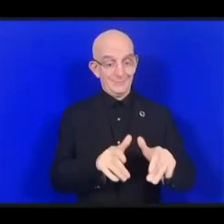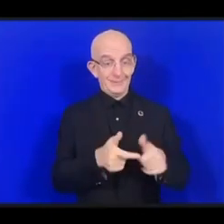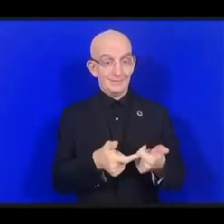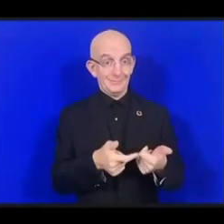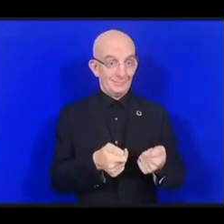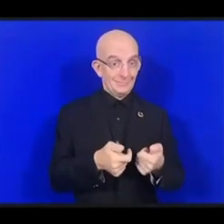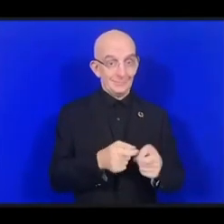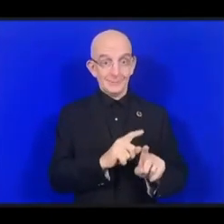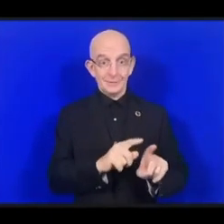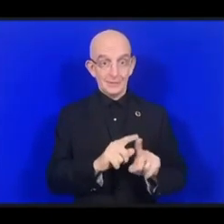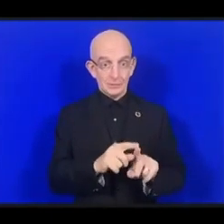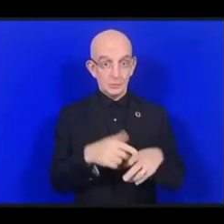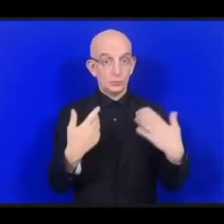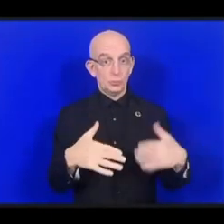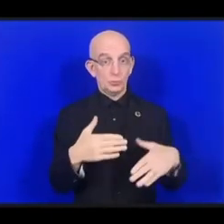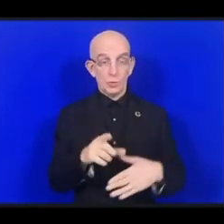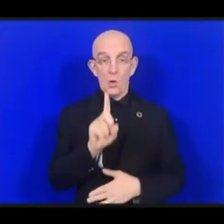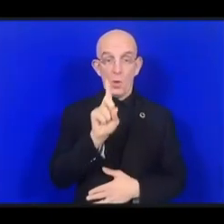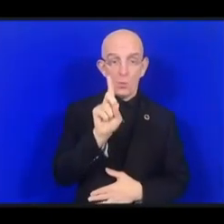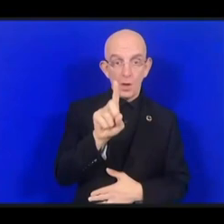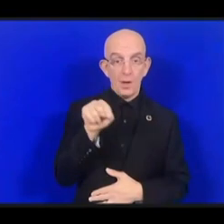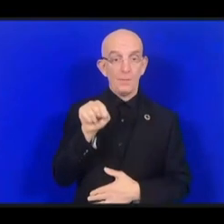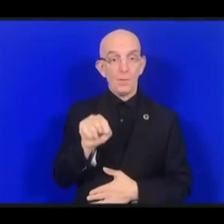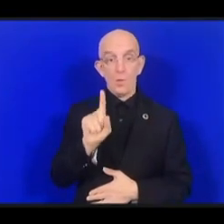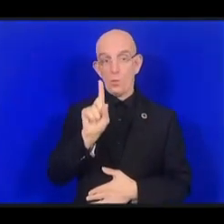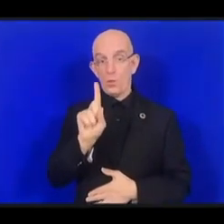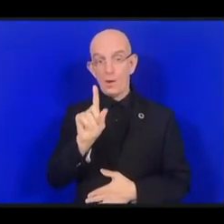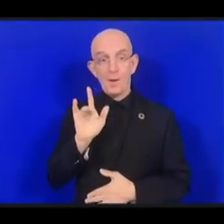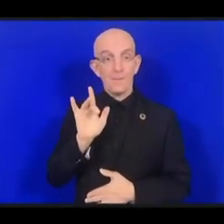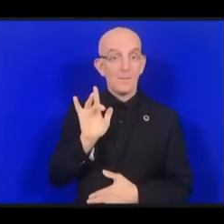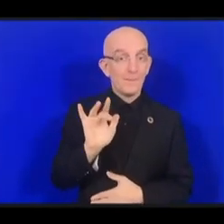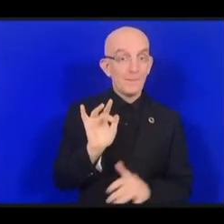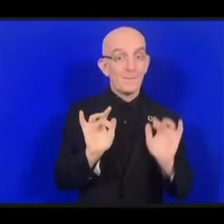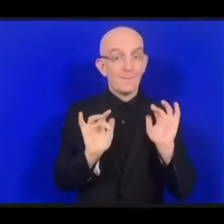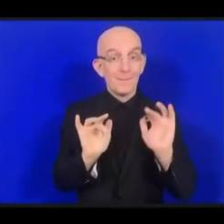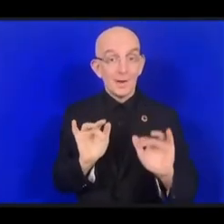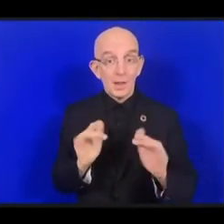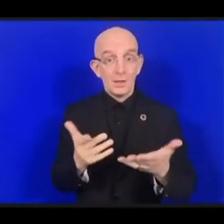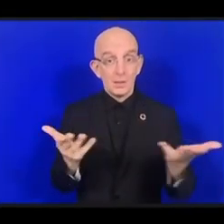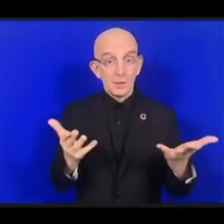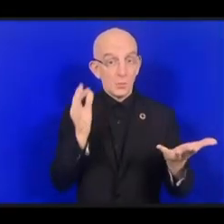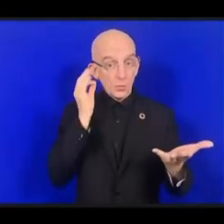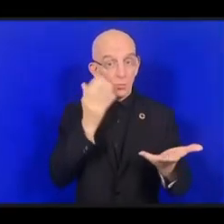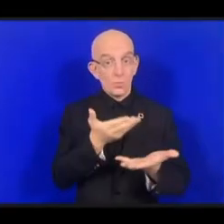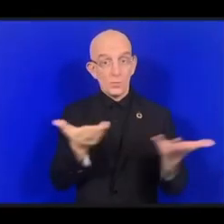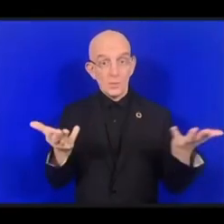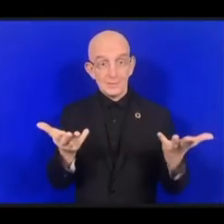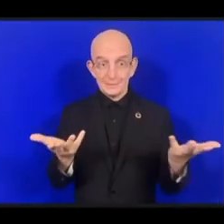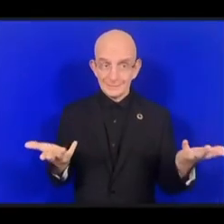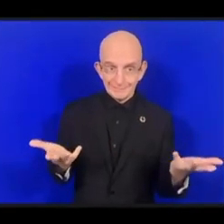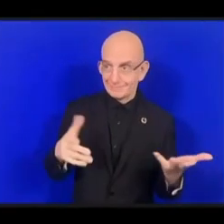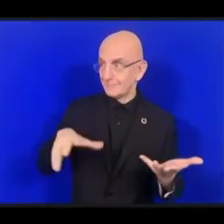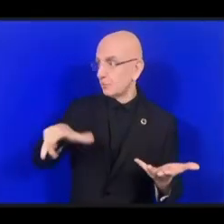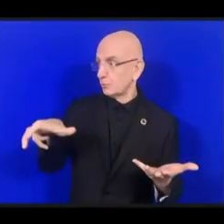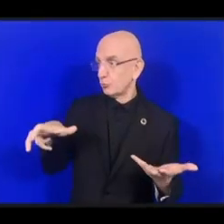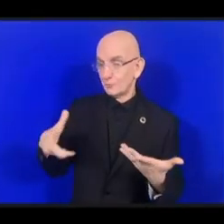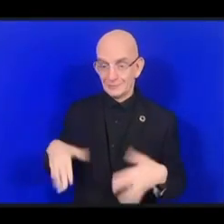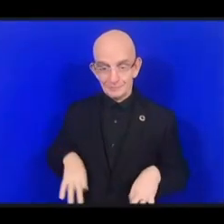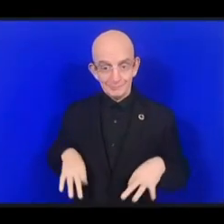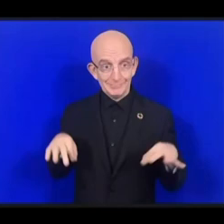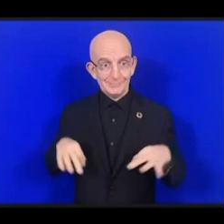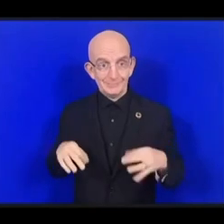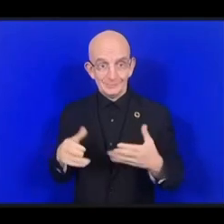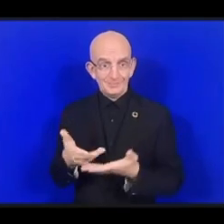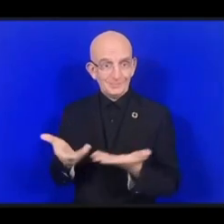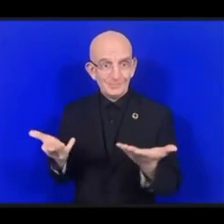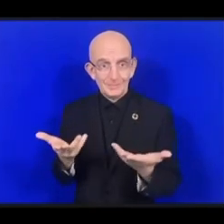モバイルインターネットを利用できていませんでも一方でインターネット上では女性が直面する